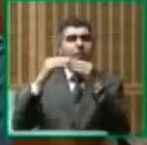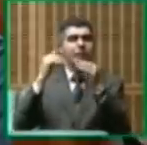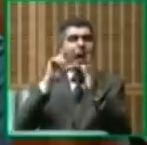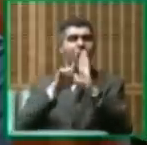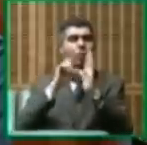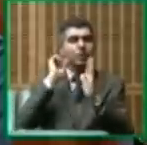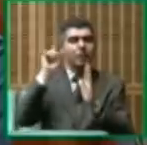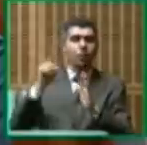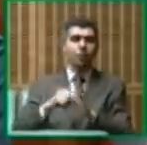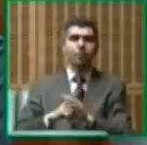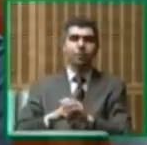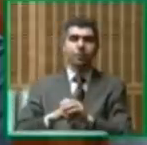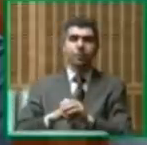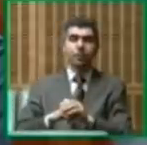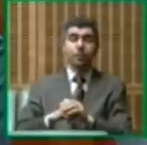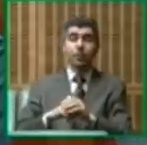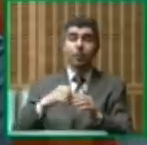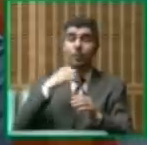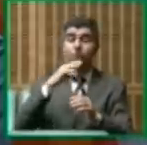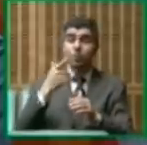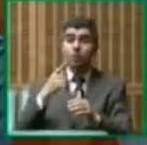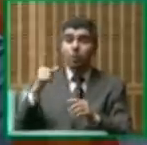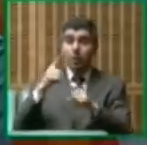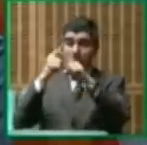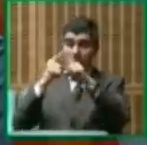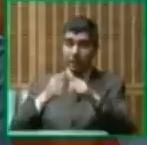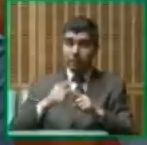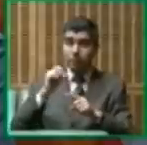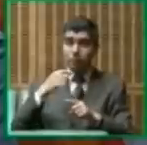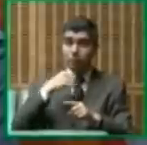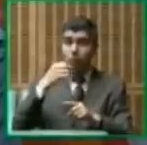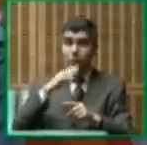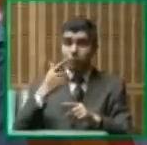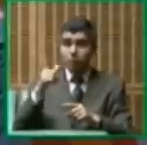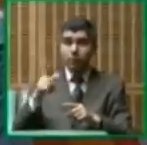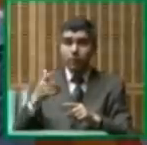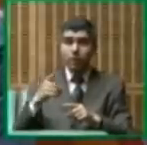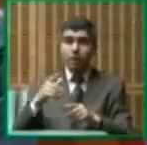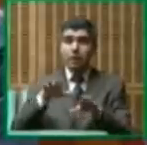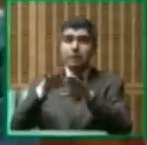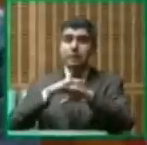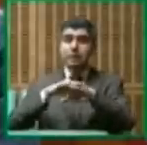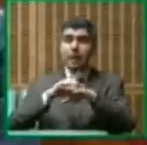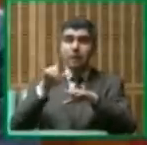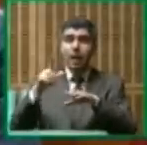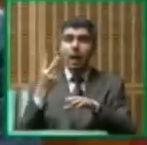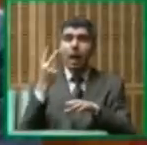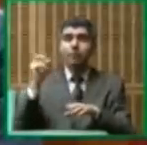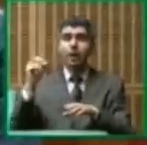يلي: تقييم مستوى إنجاز أهداف الألفية التنمية البشرية في أفق